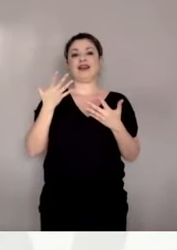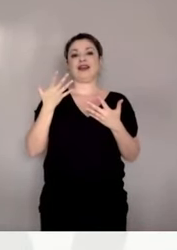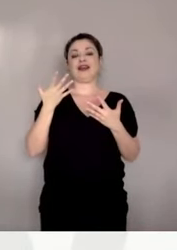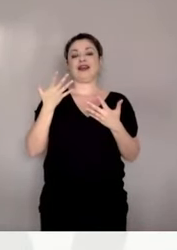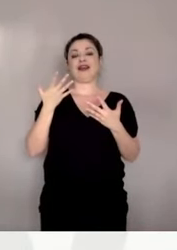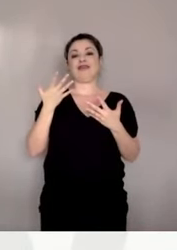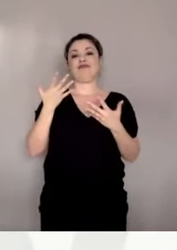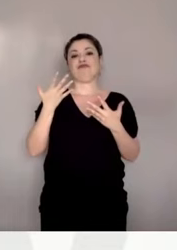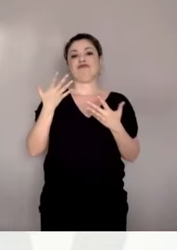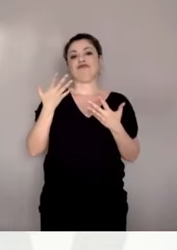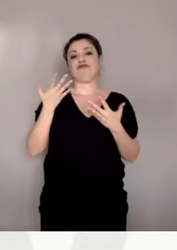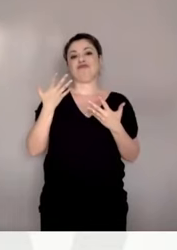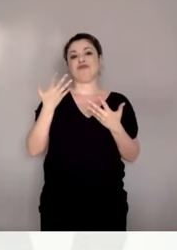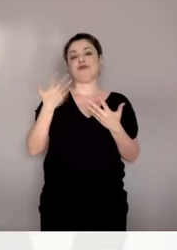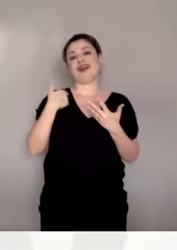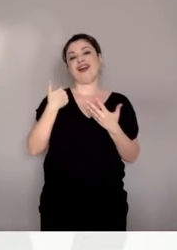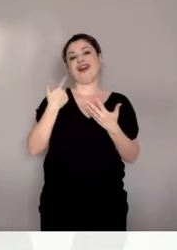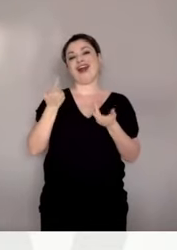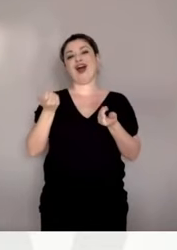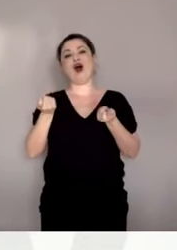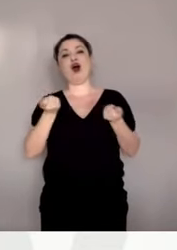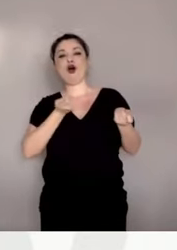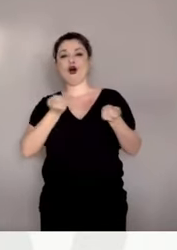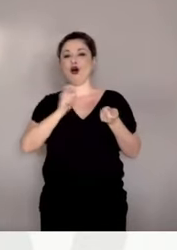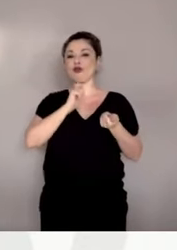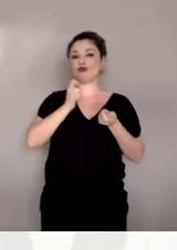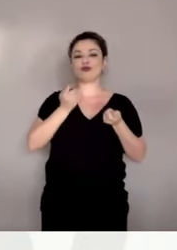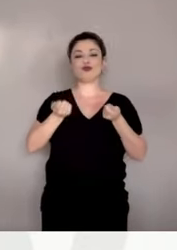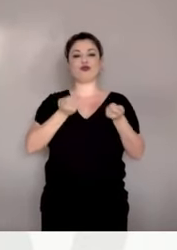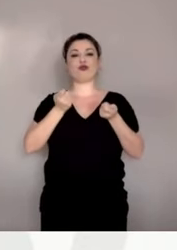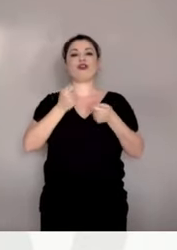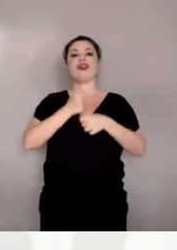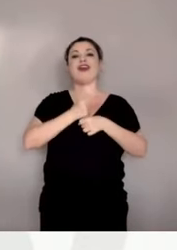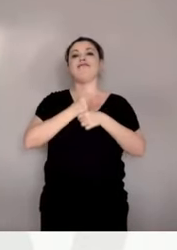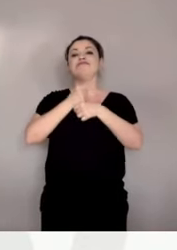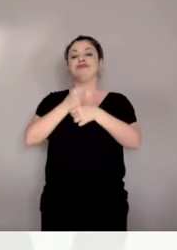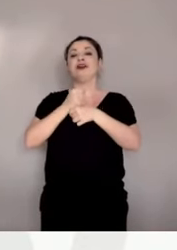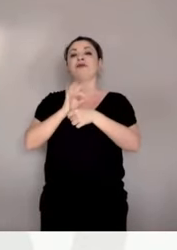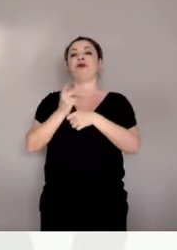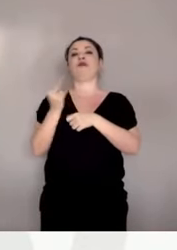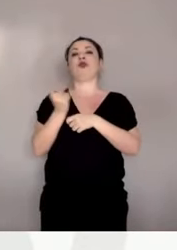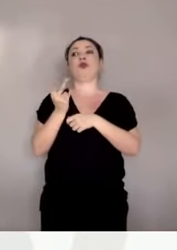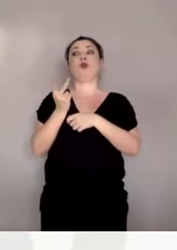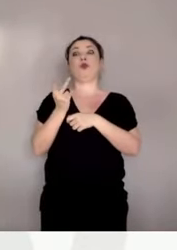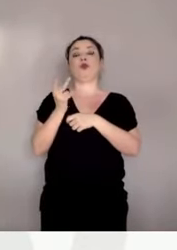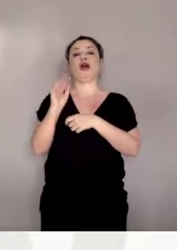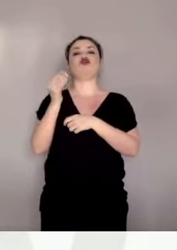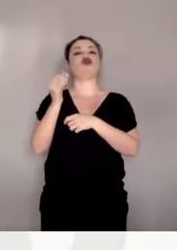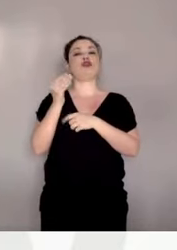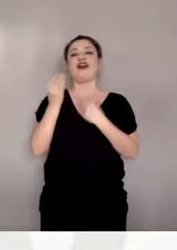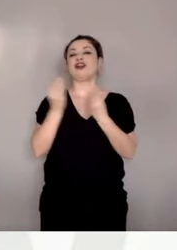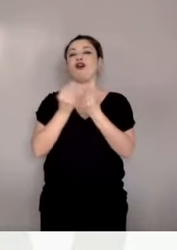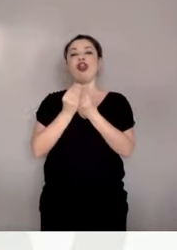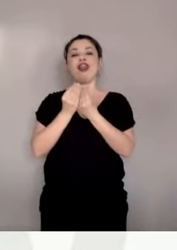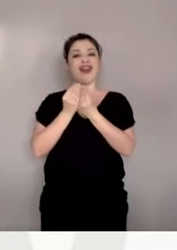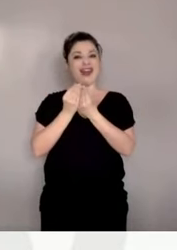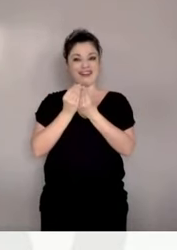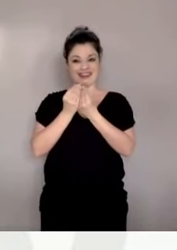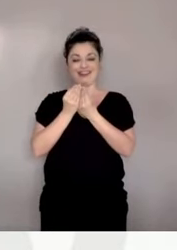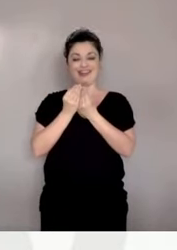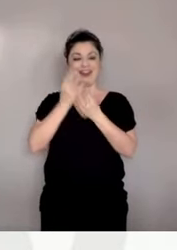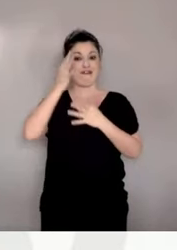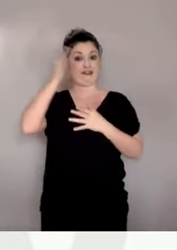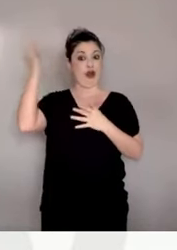lasciare la conduzione di questo incontro a due giovani e brillanti colleghi filosofi dell'Università